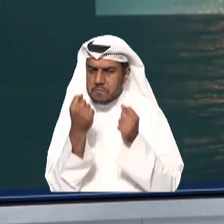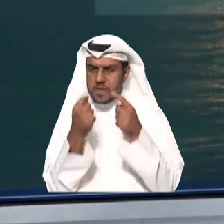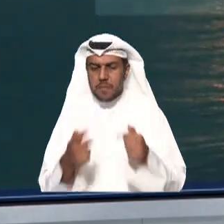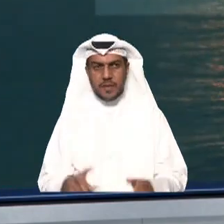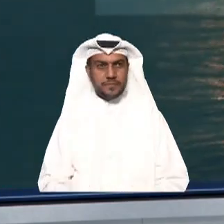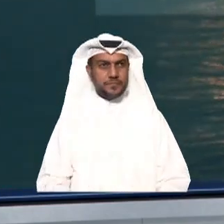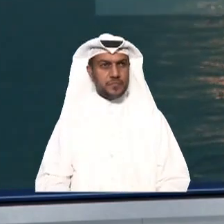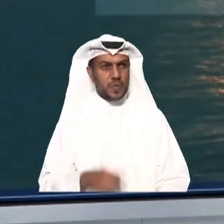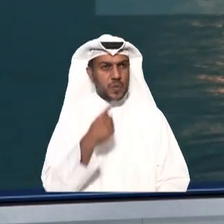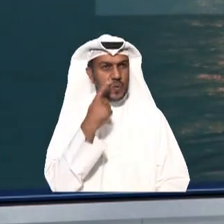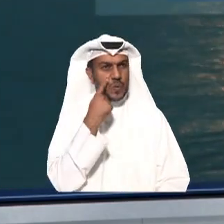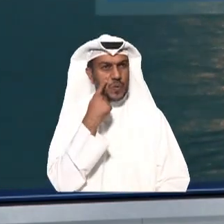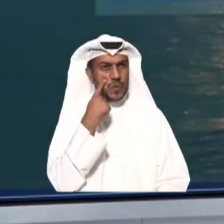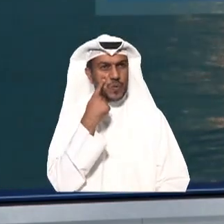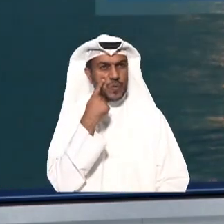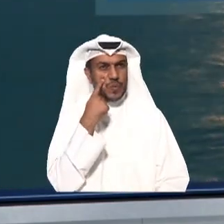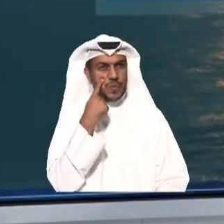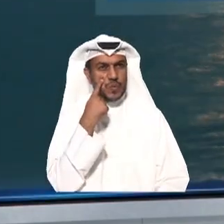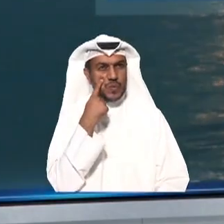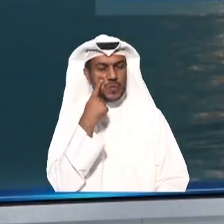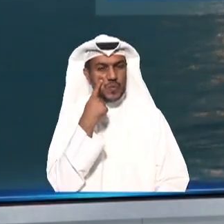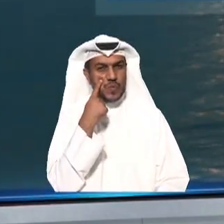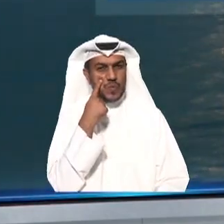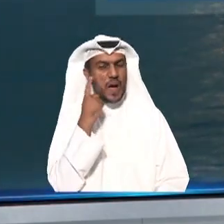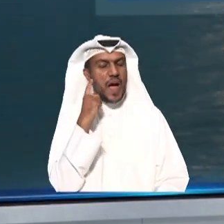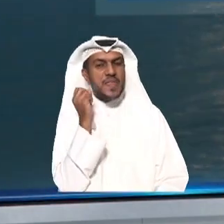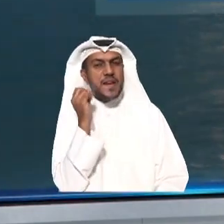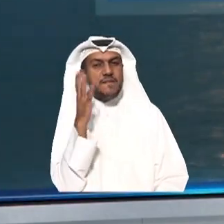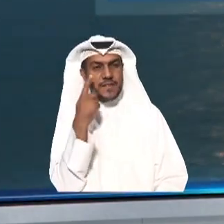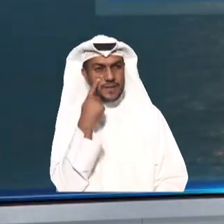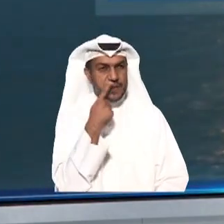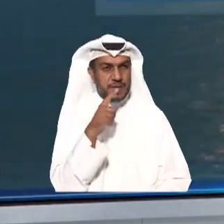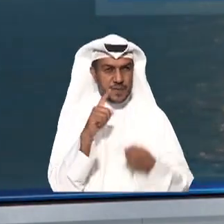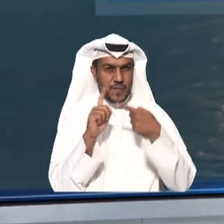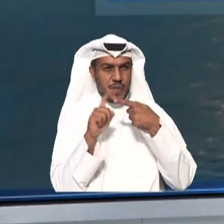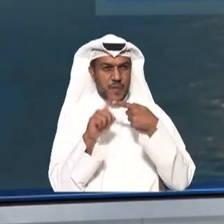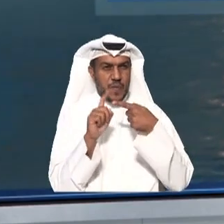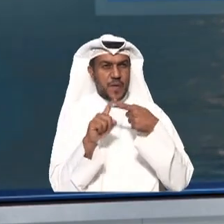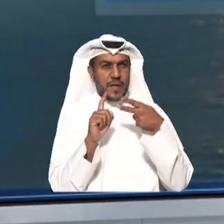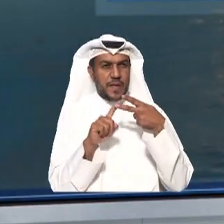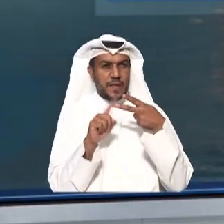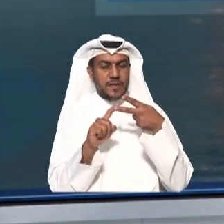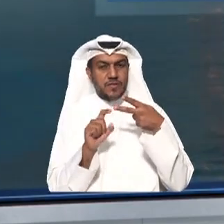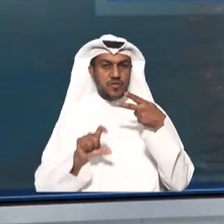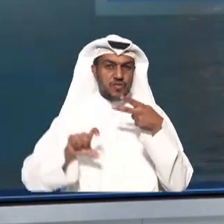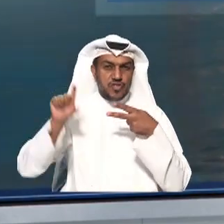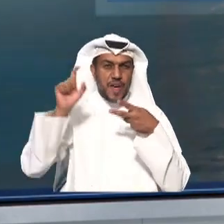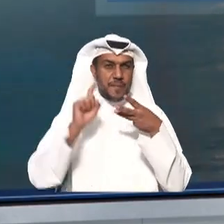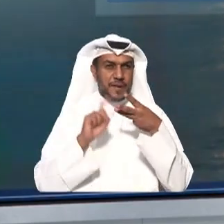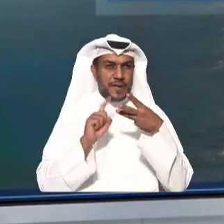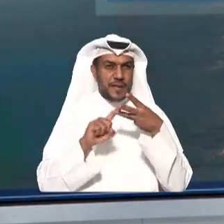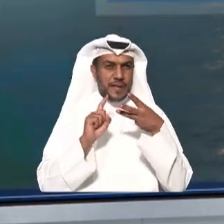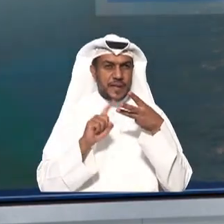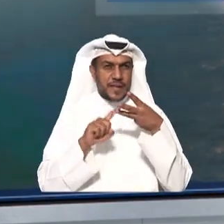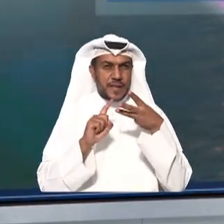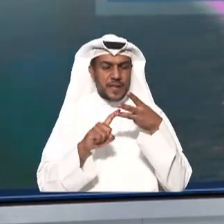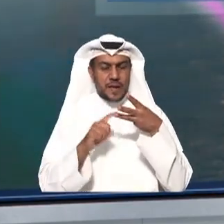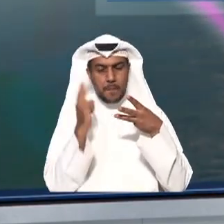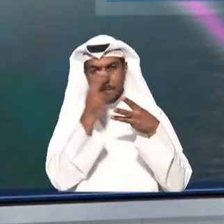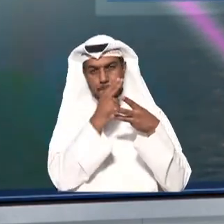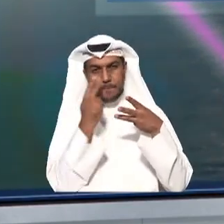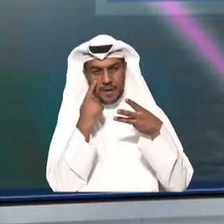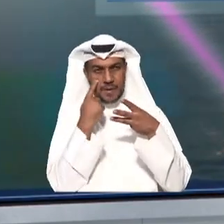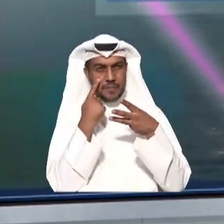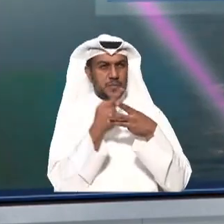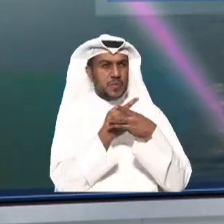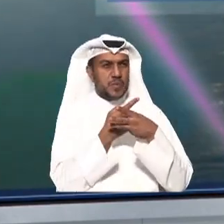التوقيت المحلي لمدينة الكويت، موعد أذان الفير الساعة 4:31، شروق الشمس الساعة 5:50 دقيقة، وموعد أذان